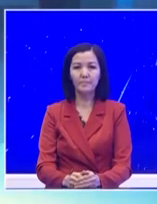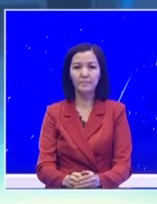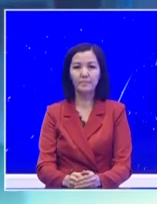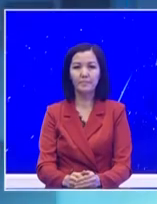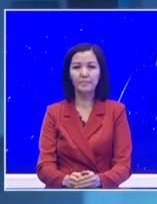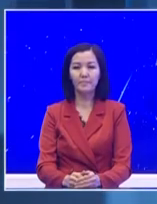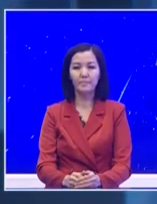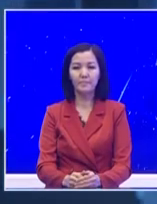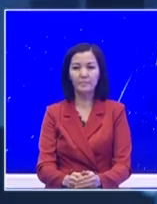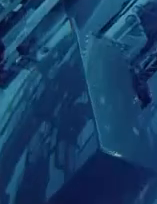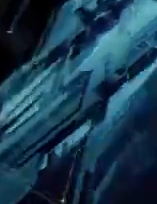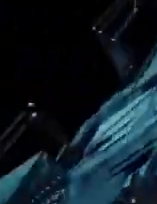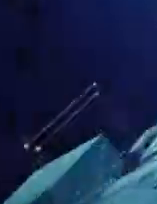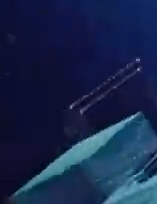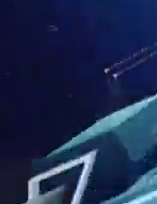Жетісу телеарнасы.